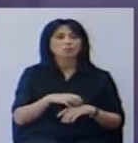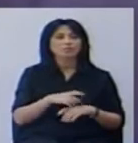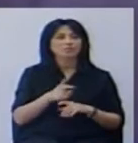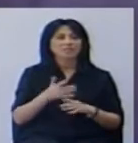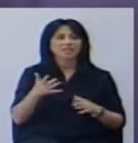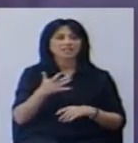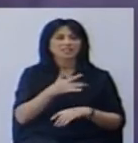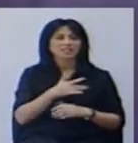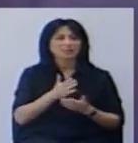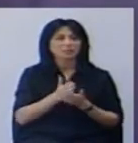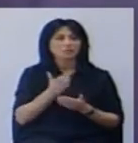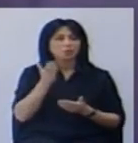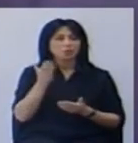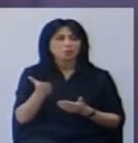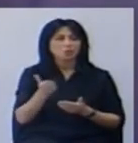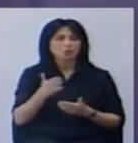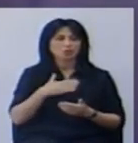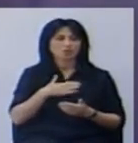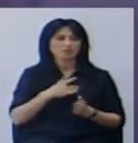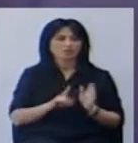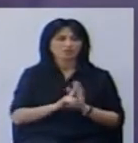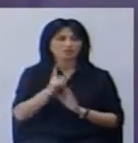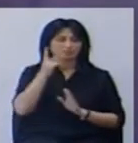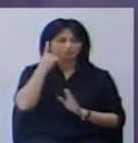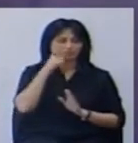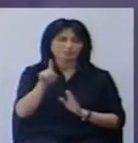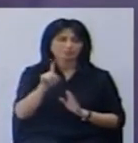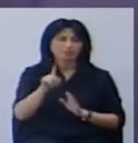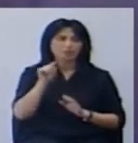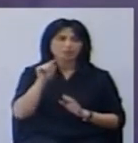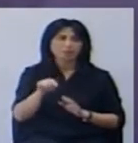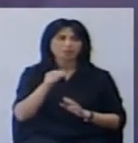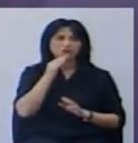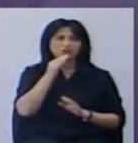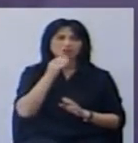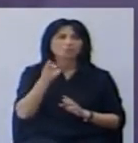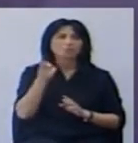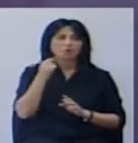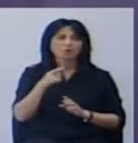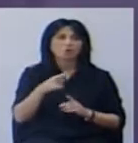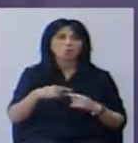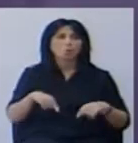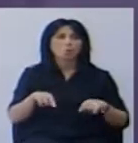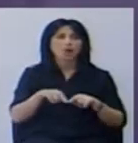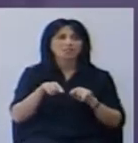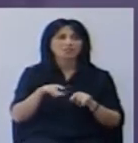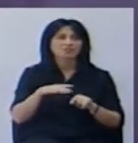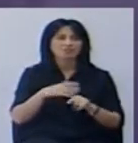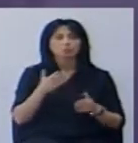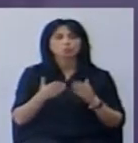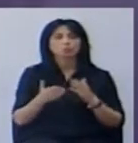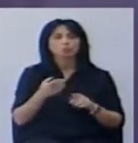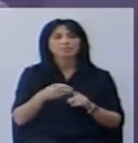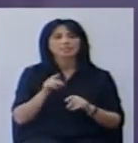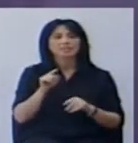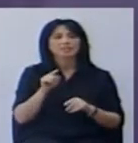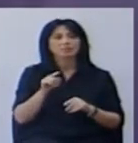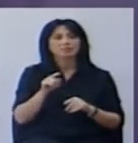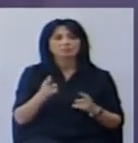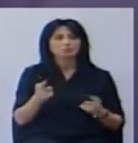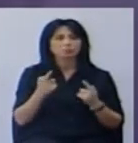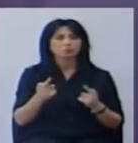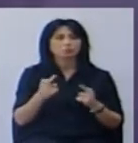დიდი დამსახურება და სწორედ ჩვენგან იქნა ეს ინიცირებული, მაშინ ჯერ კიდევ მაშინ, როდესაც კოალიციაში ვიყავი, თუმცა იმ